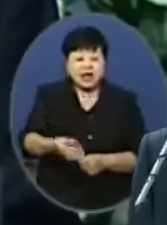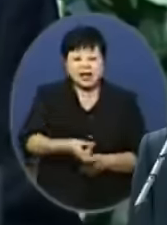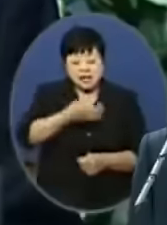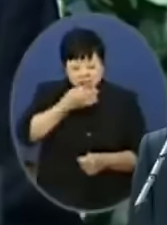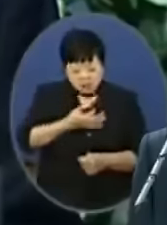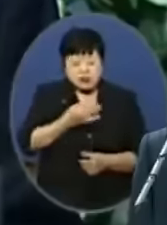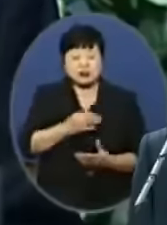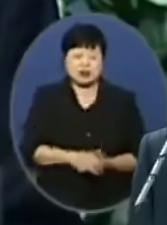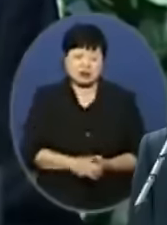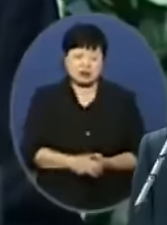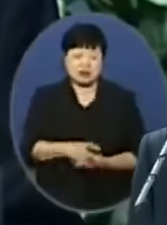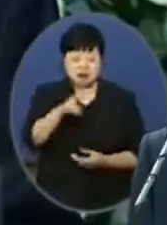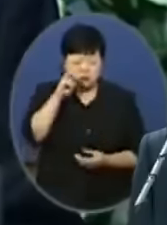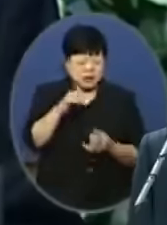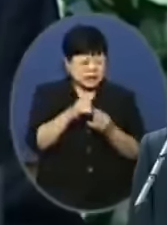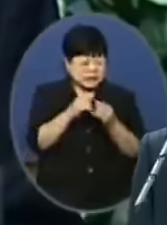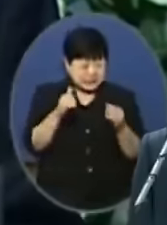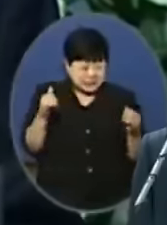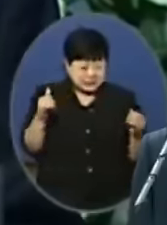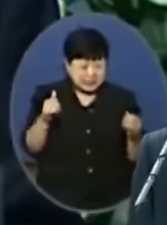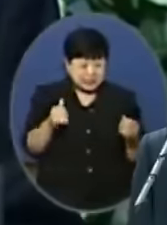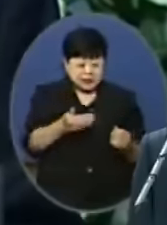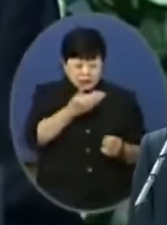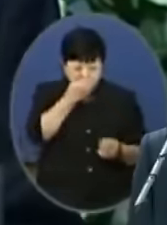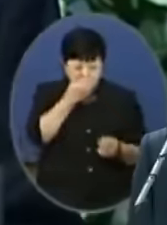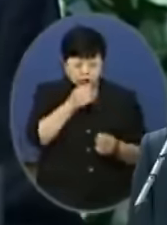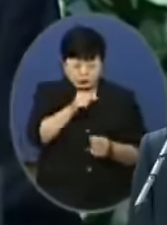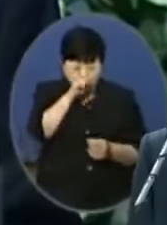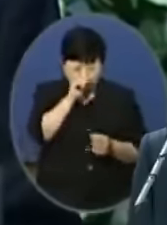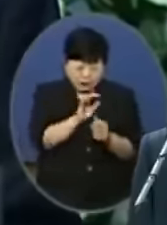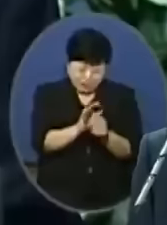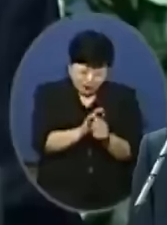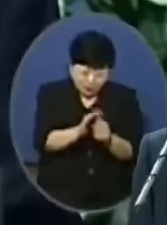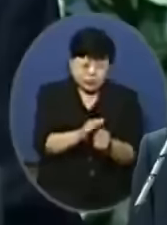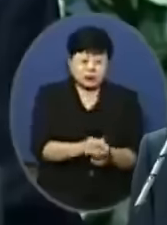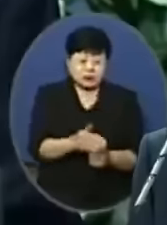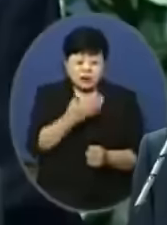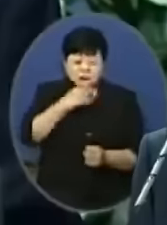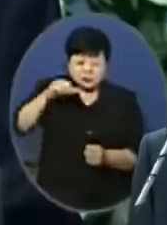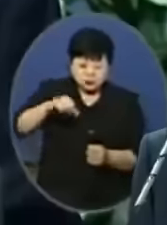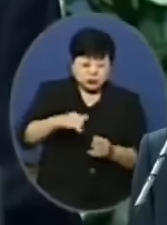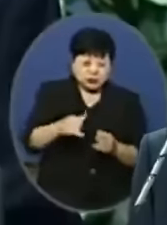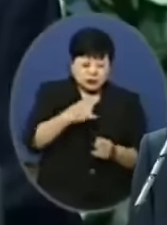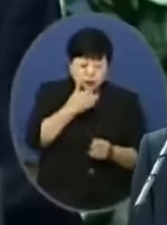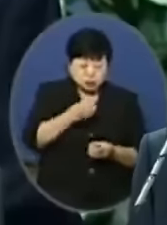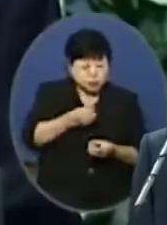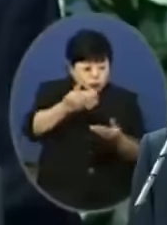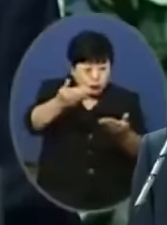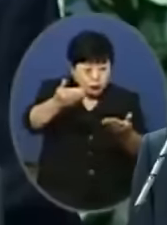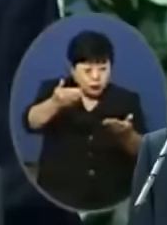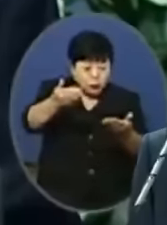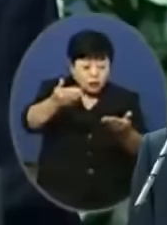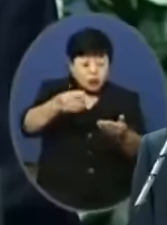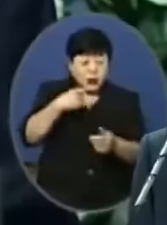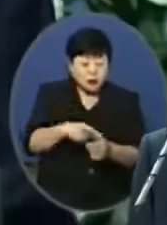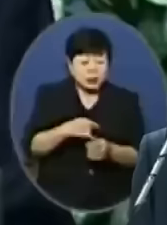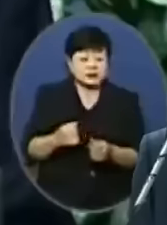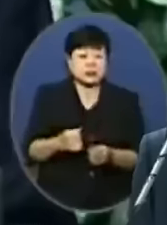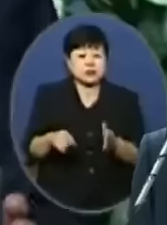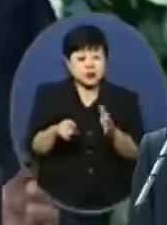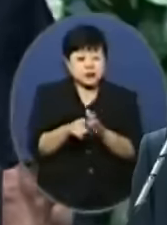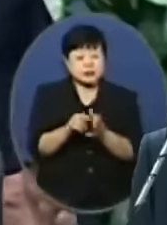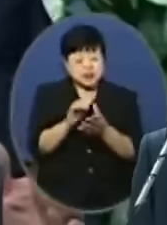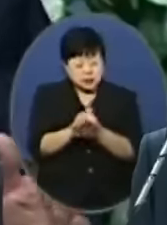힘듭니다. 우리 미워하는 자를 좋게 대접하고 우리를 저주하는 자를 오히려 축복을 해주고 모욕하는 자를